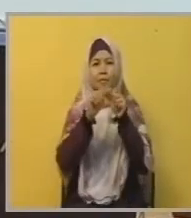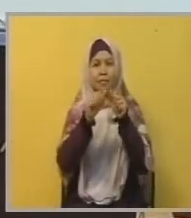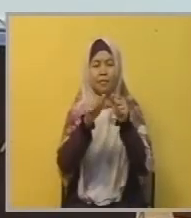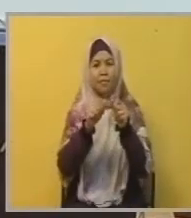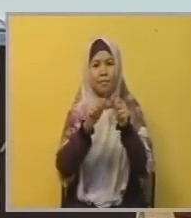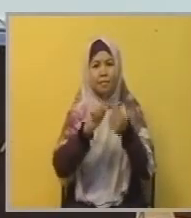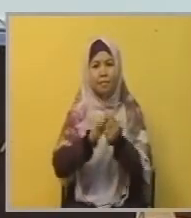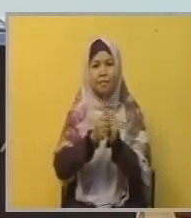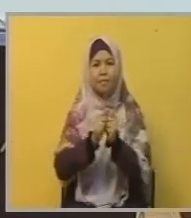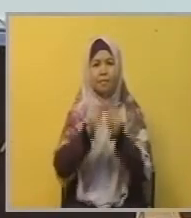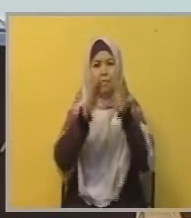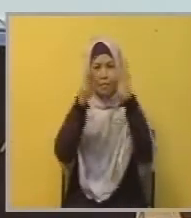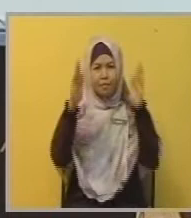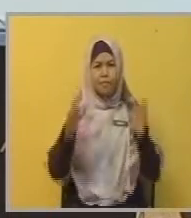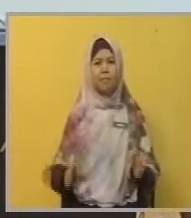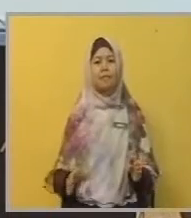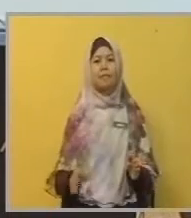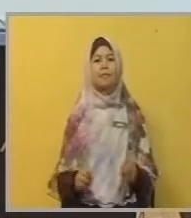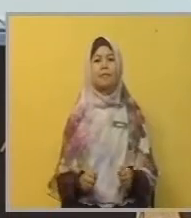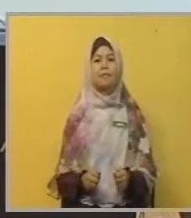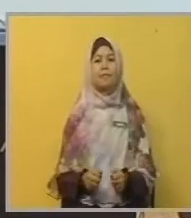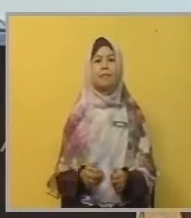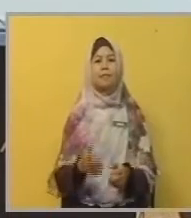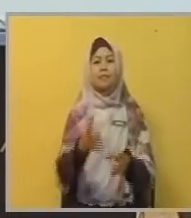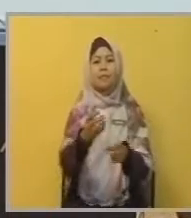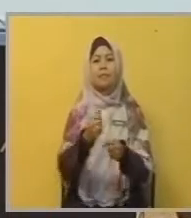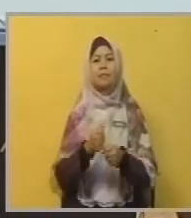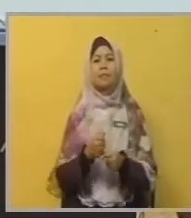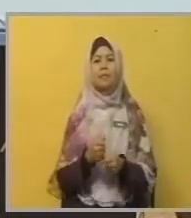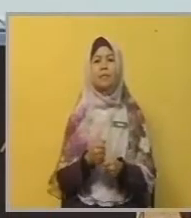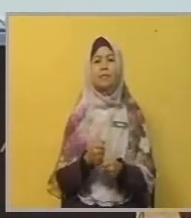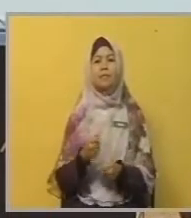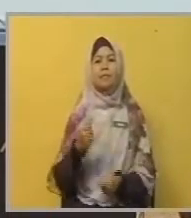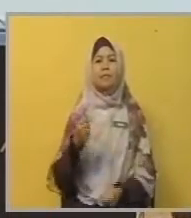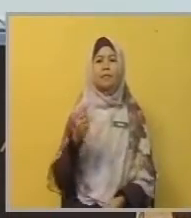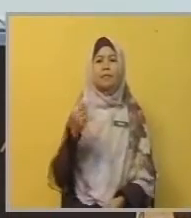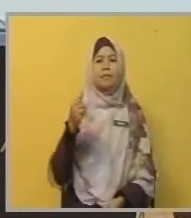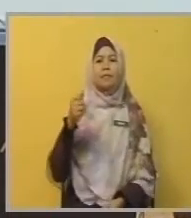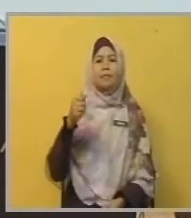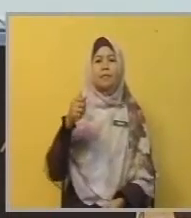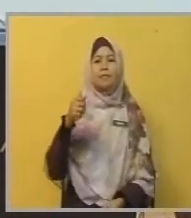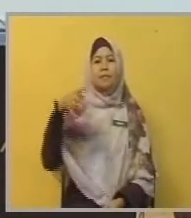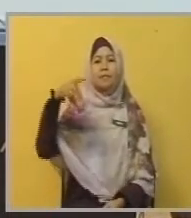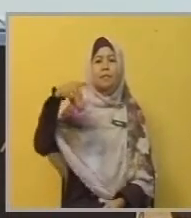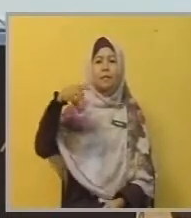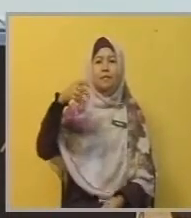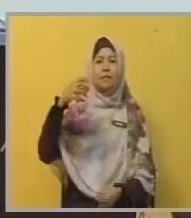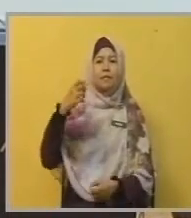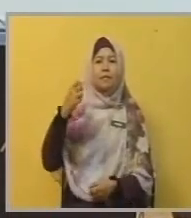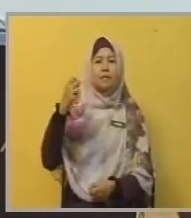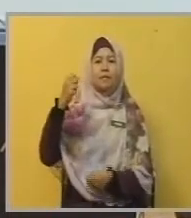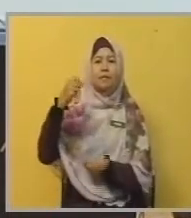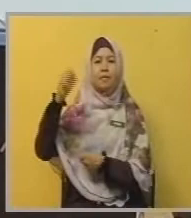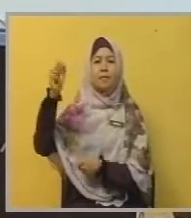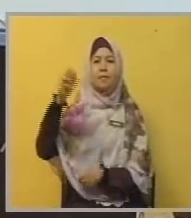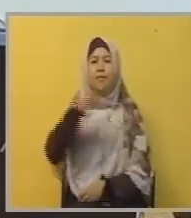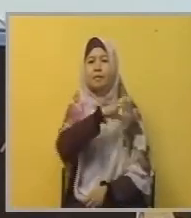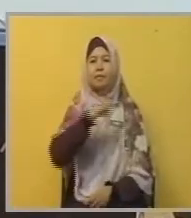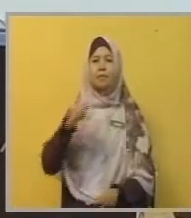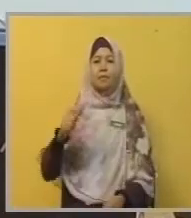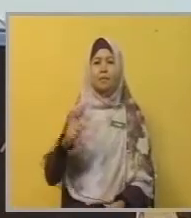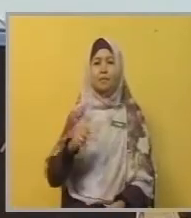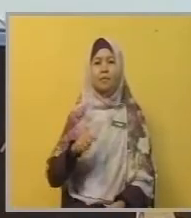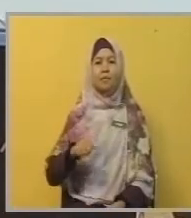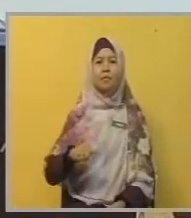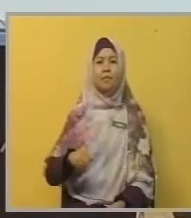sihat, membawa balik banyak pingat supaya negeri masing-masing bangga dan